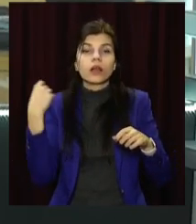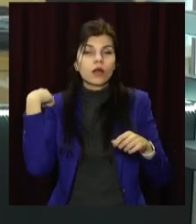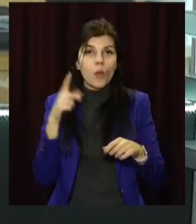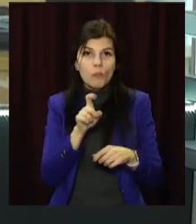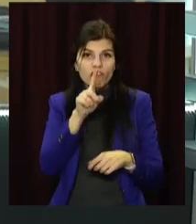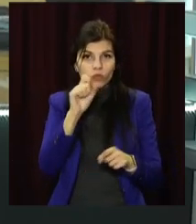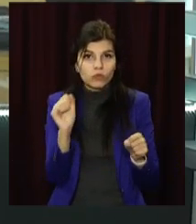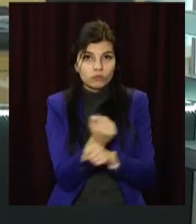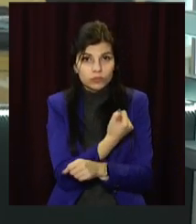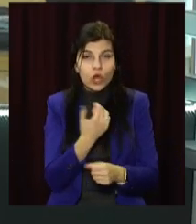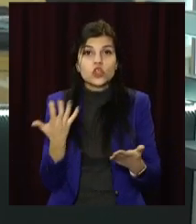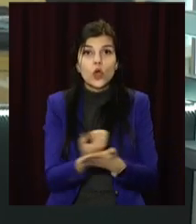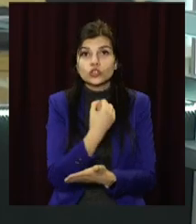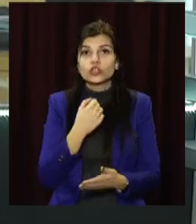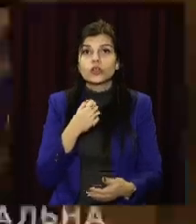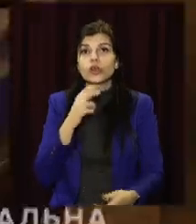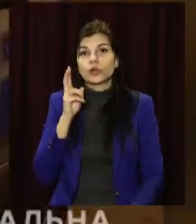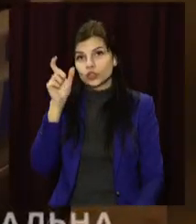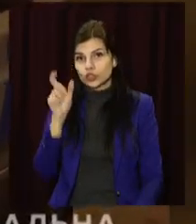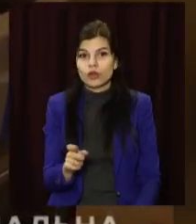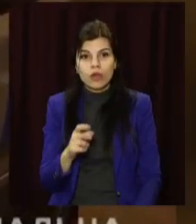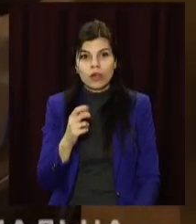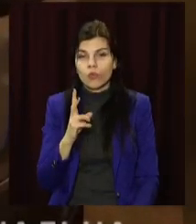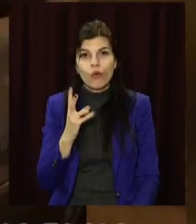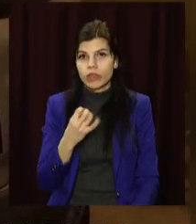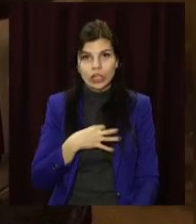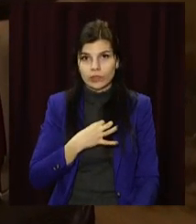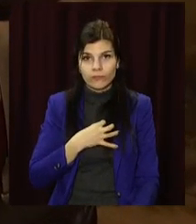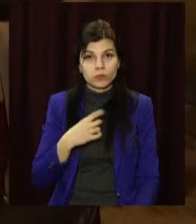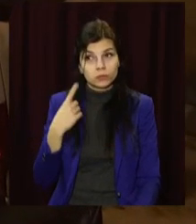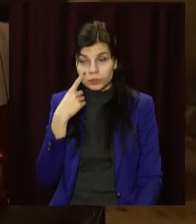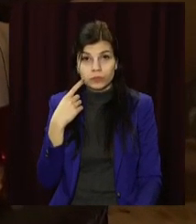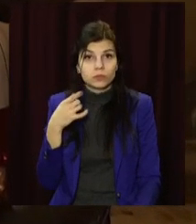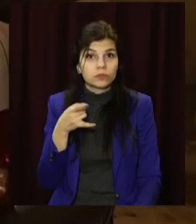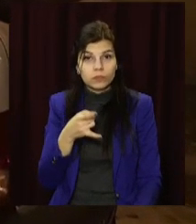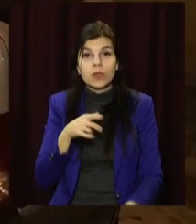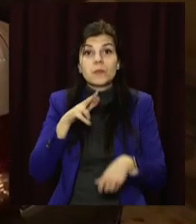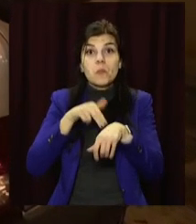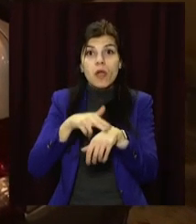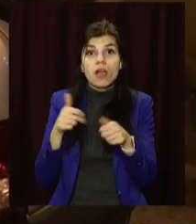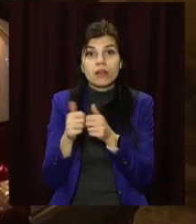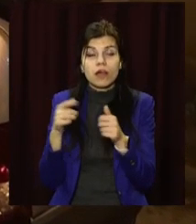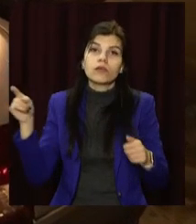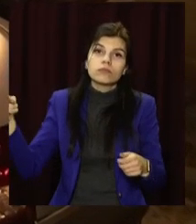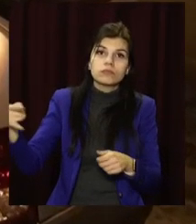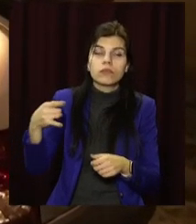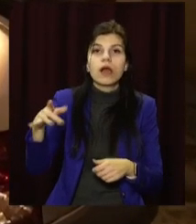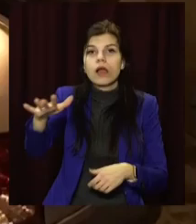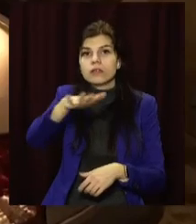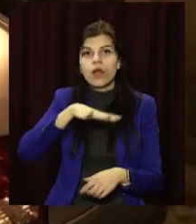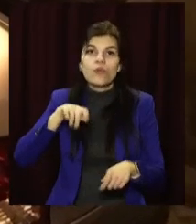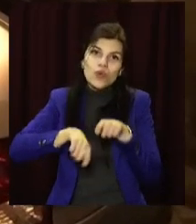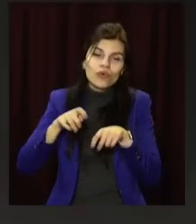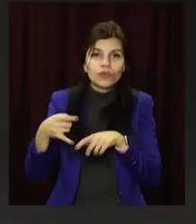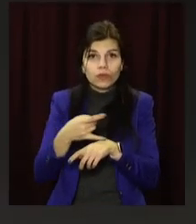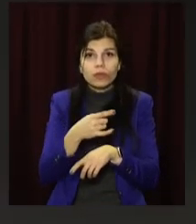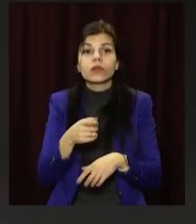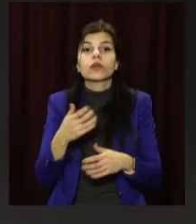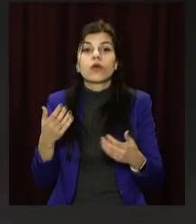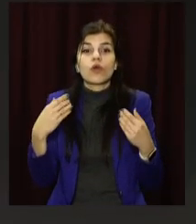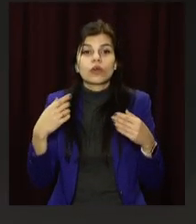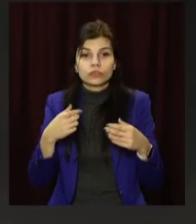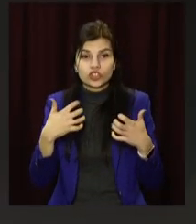хребтом на узбіччі дороги знайшла небайдужа місцева мешканка. У цей час повз проїжджали поліціянти, які патрулювали один з районів. Тваринку загорнули